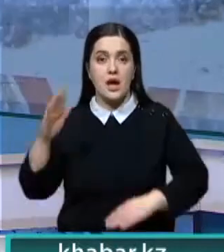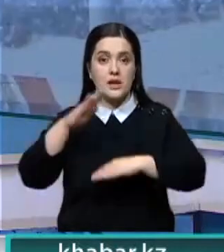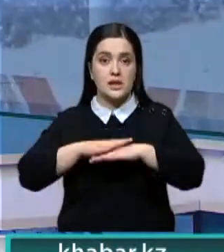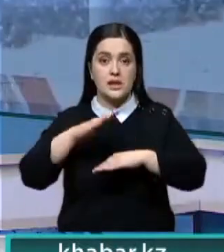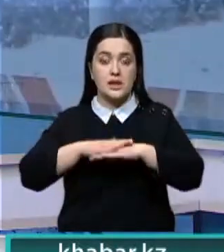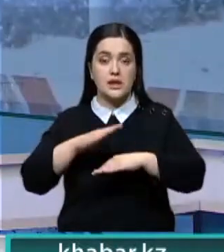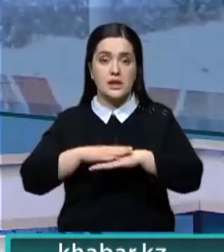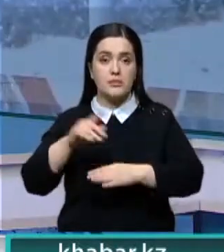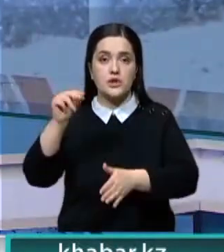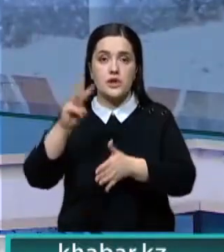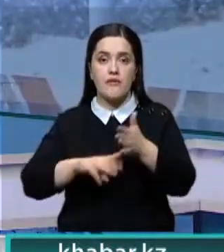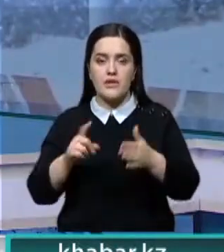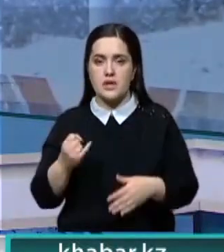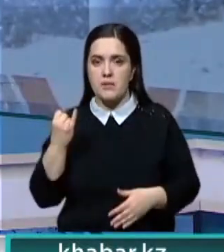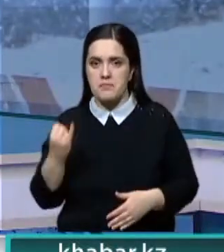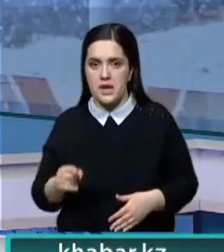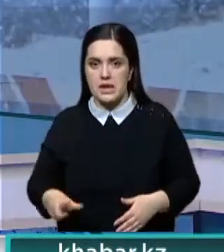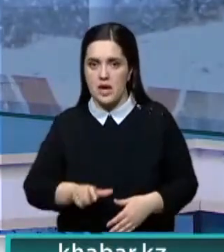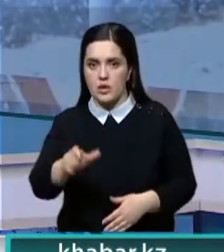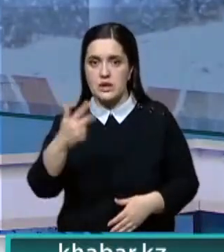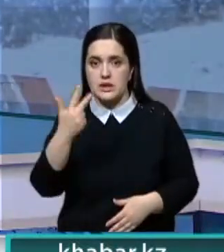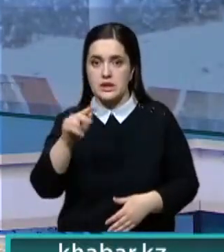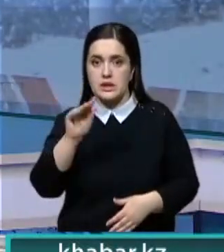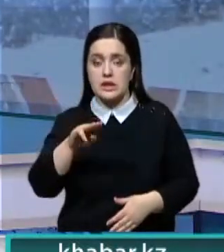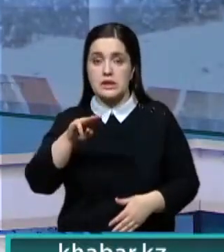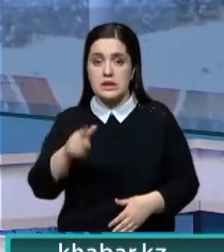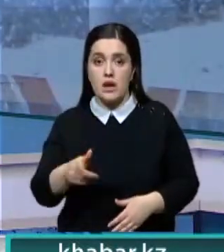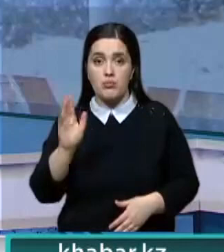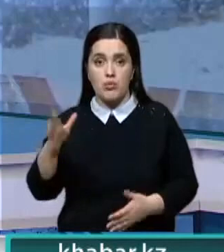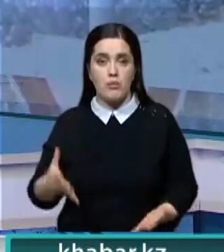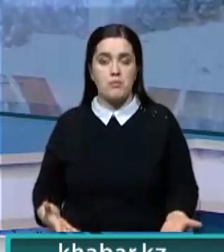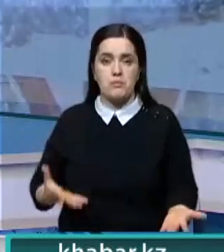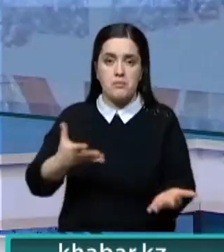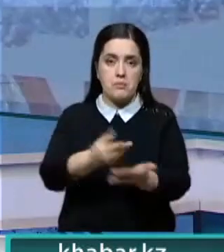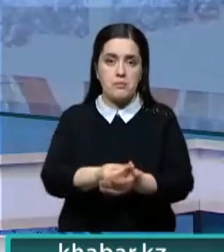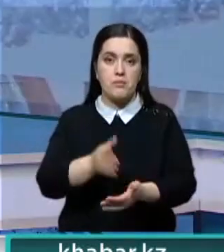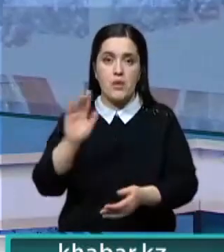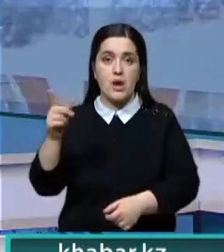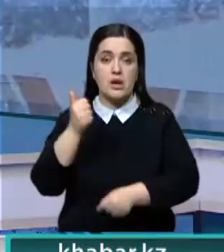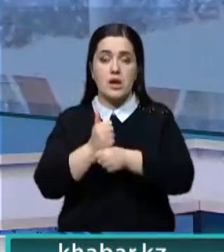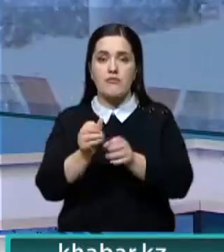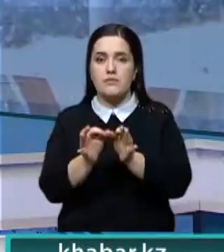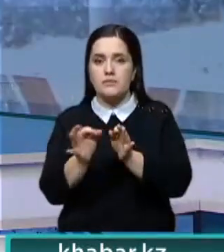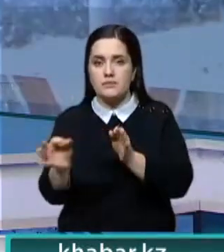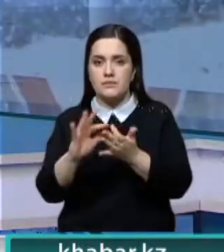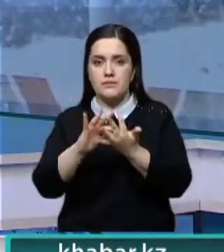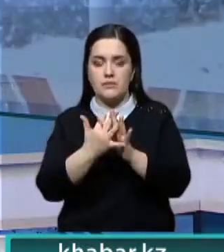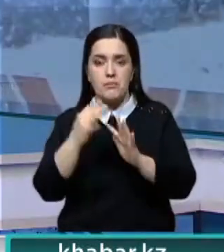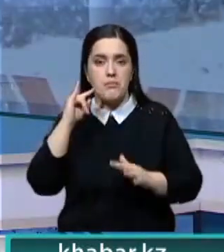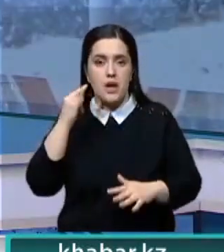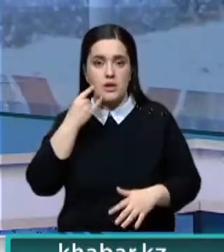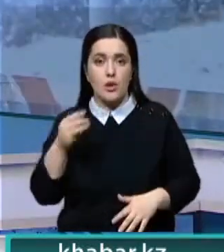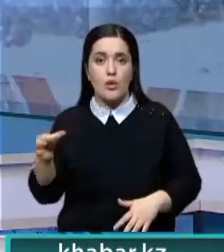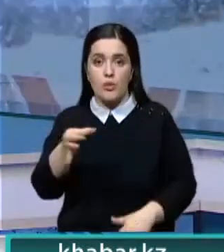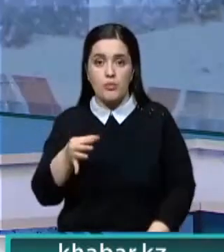Акима оштрафовали за плохие дороги. 30 тысяч тенге внесет в казну в виде штрафа глава Успенского сельского округа Павлодарской